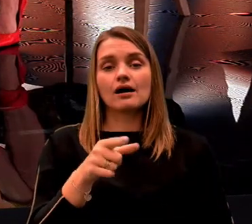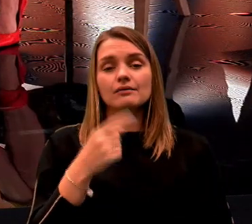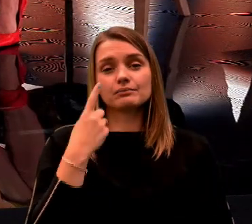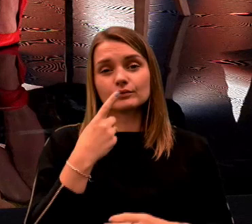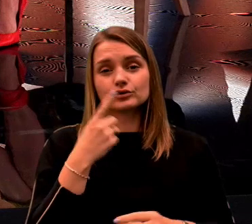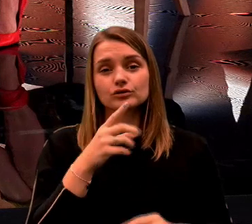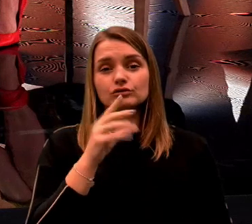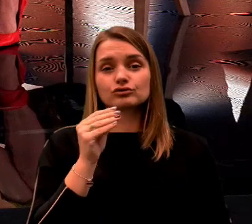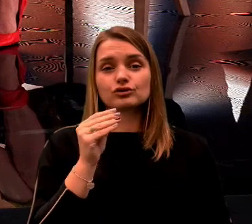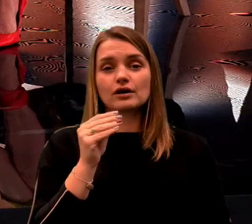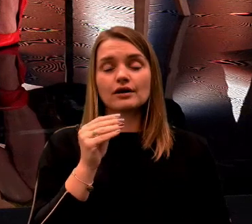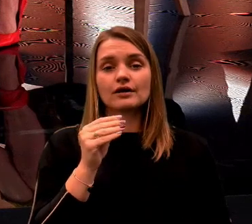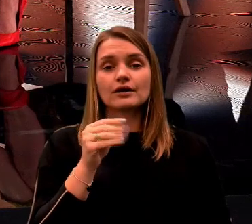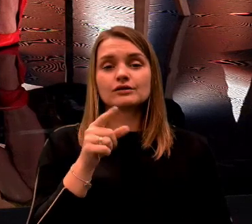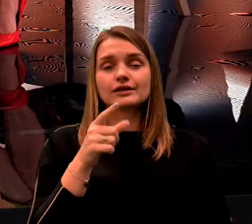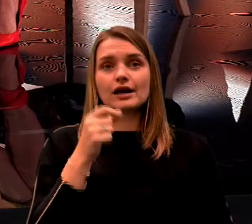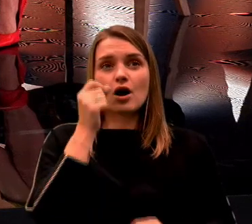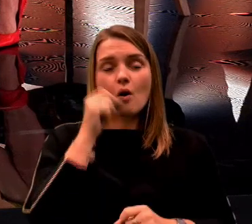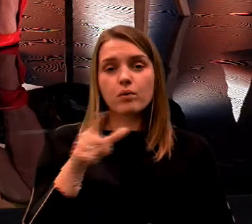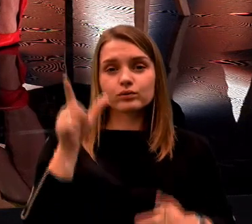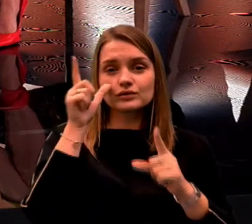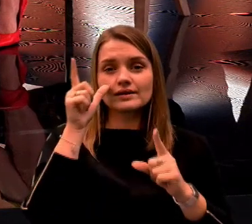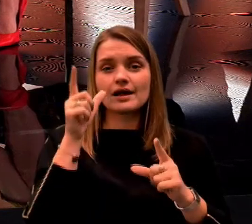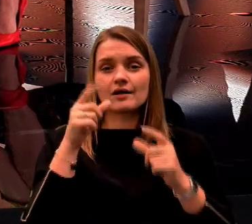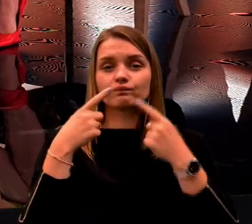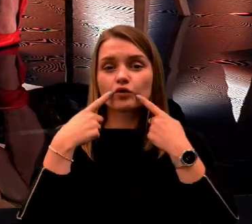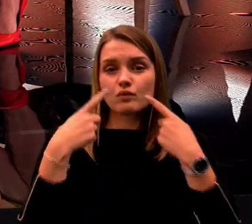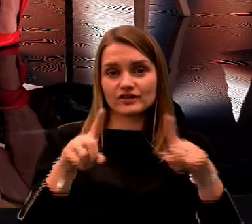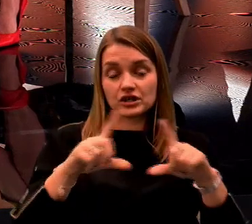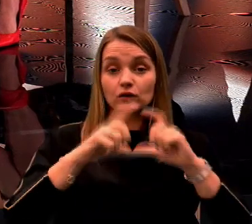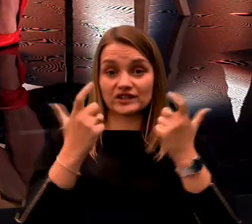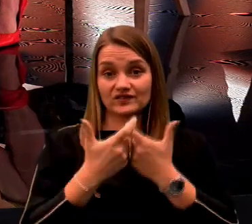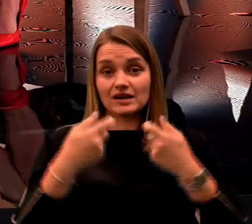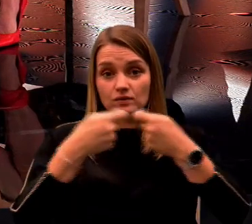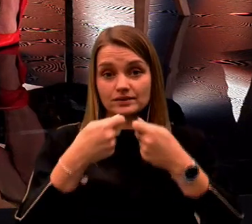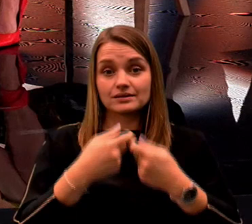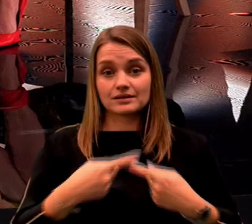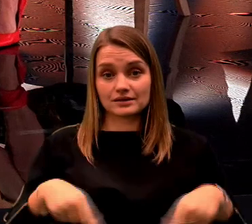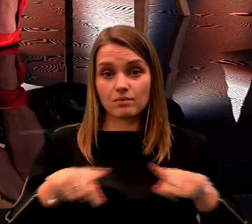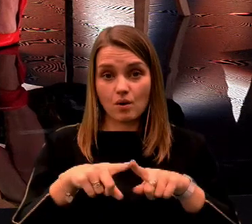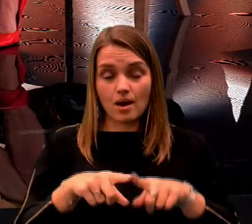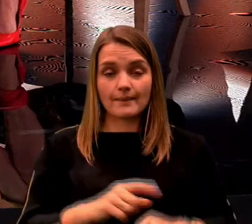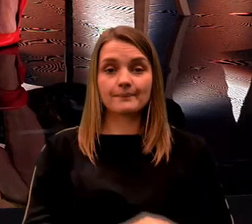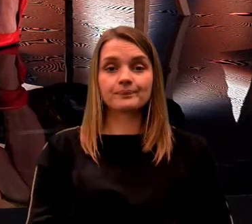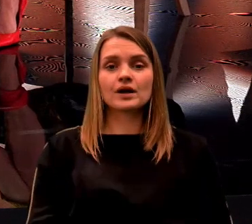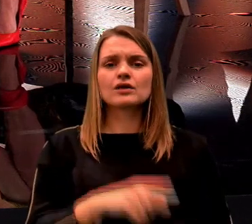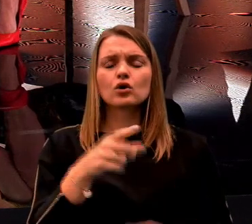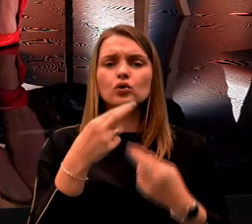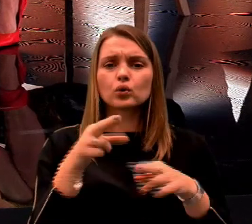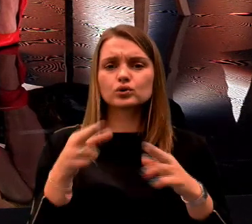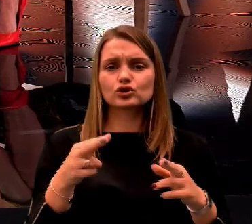w obudzeniu takiego poczucia odpowiedzialności w całym zespole. I wtedy te różne mechanizmy, które tam